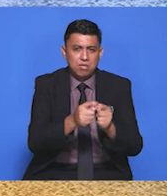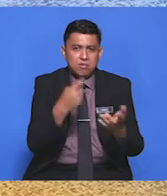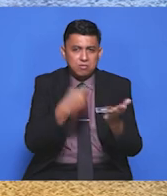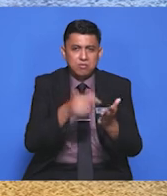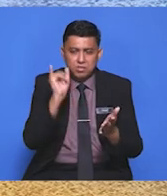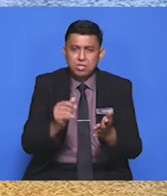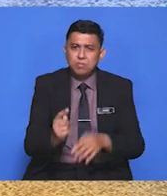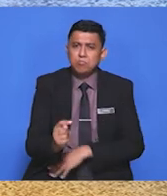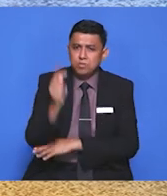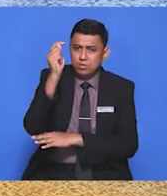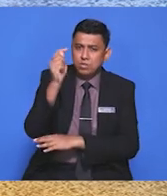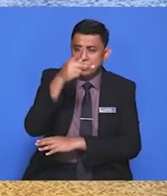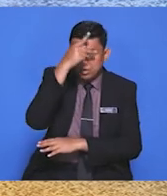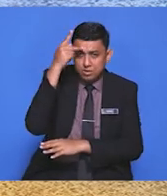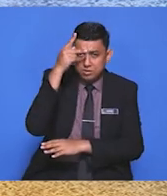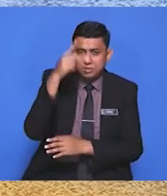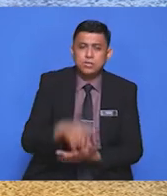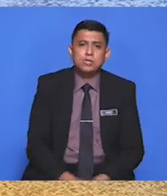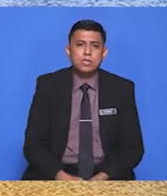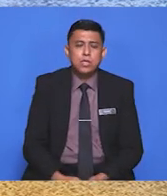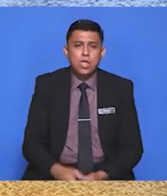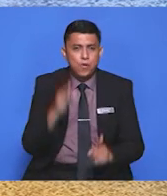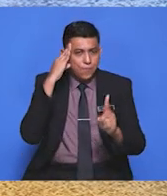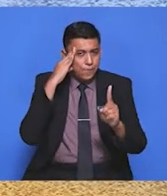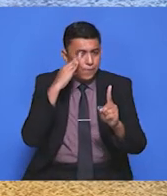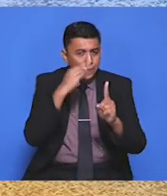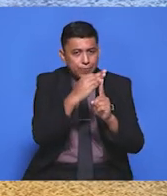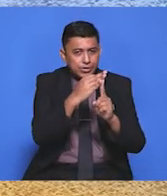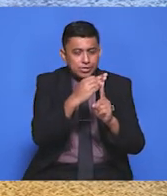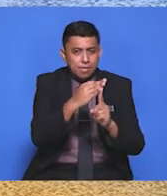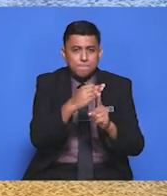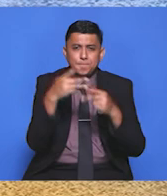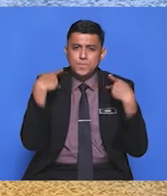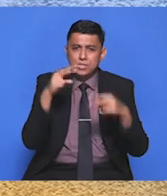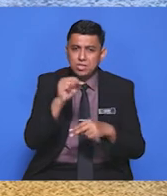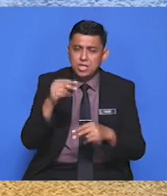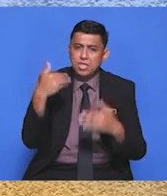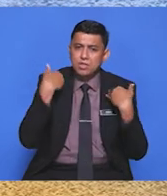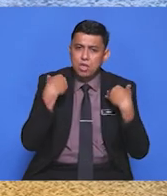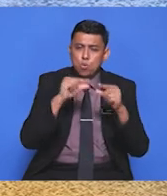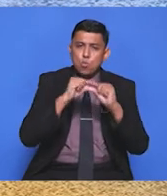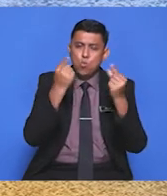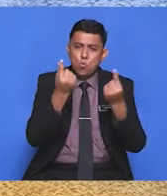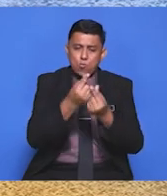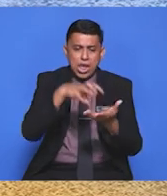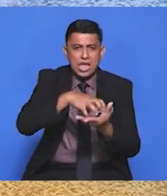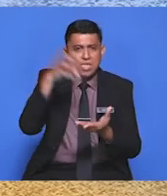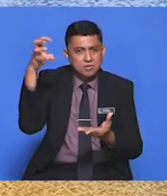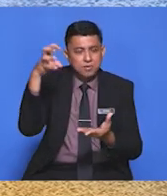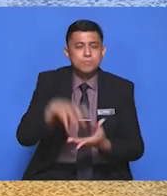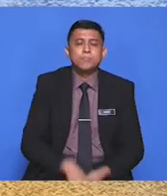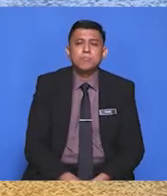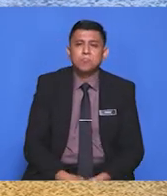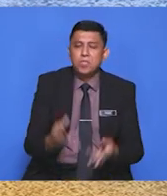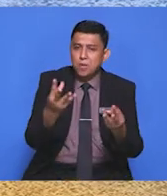sasaran pasarannya adalah golongan berpendapatan tinggi atau golongan elit. Memang